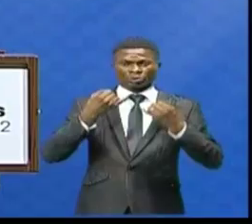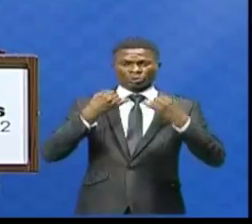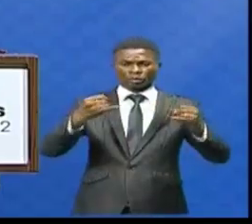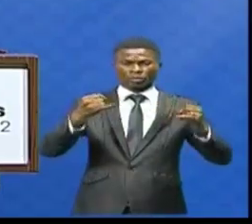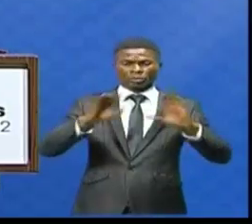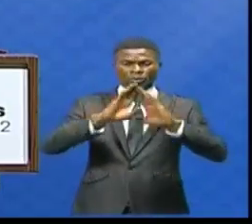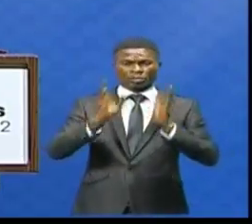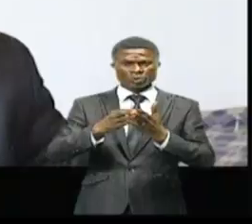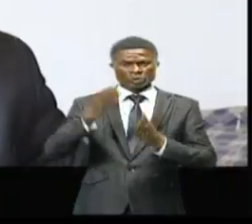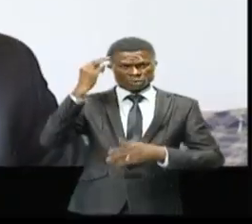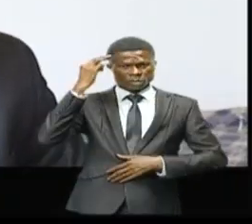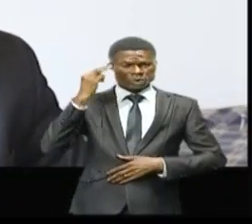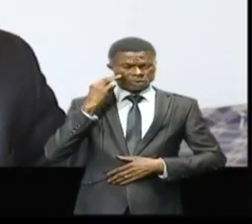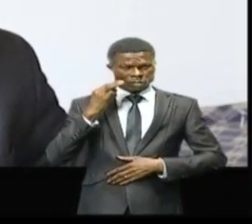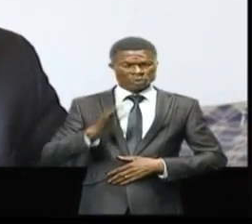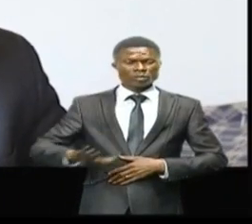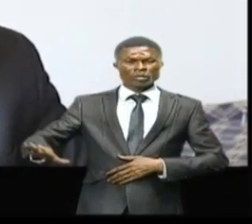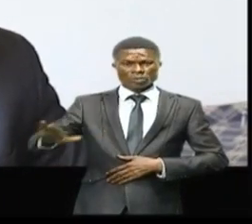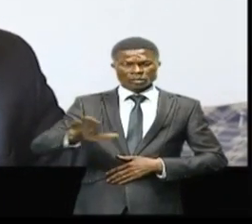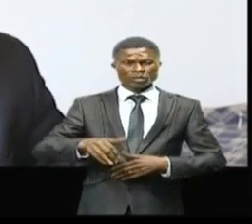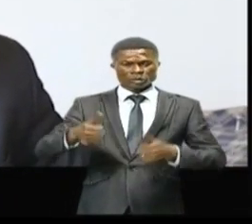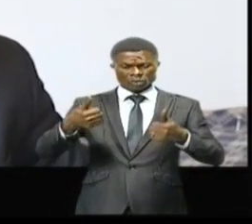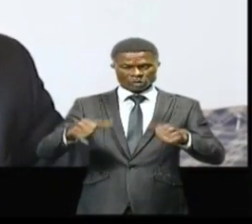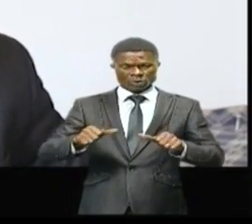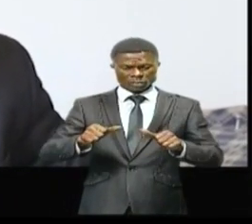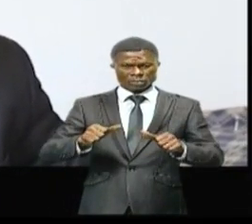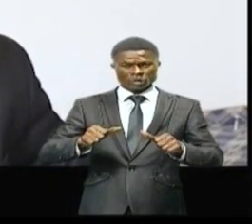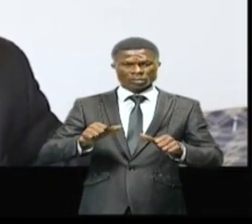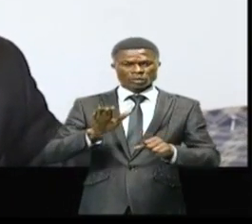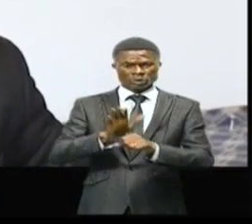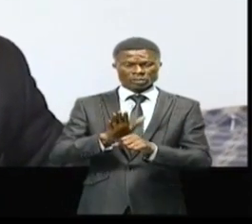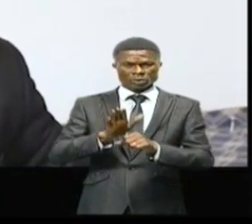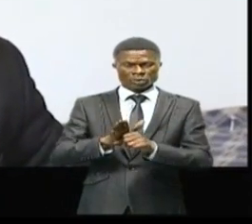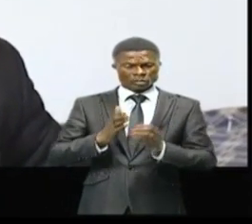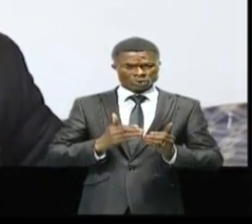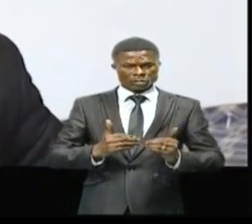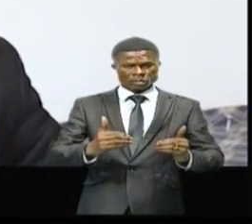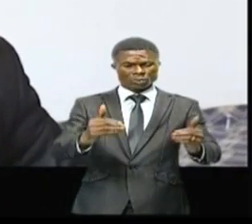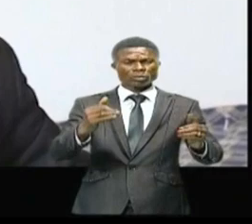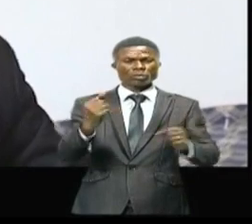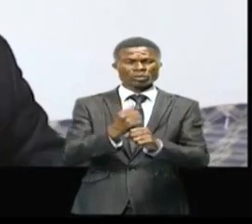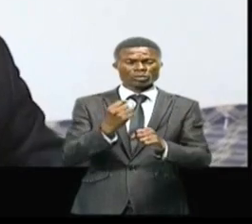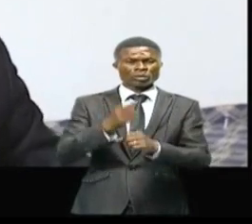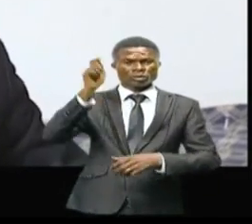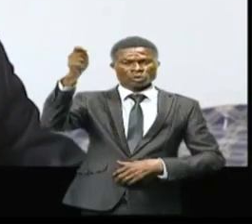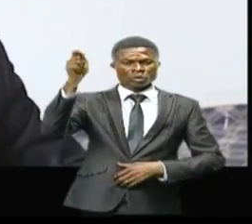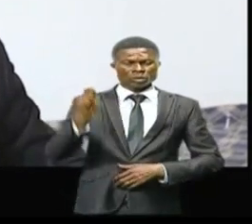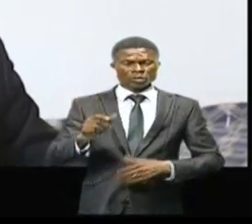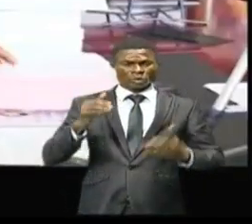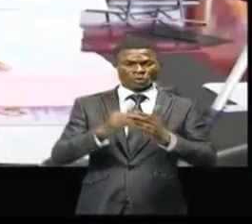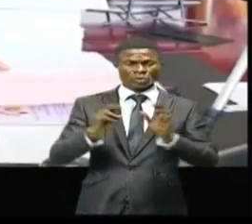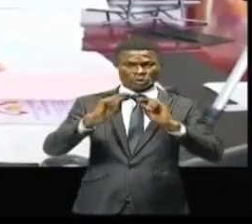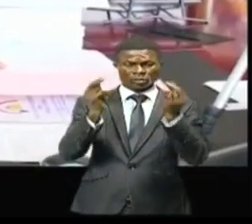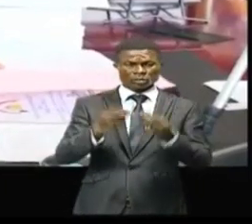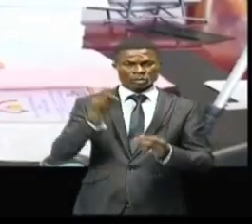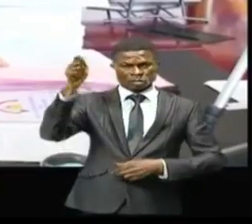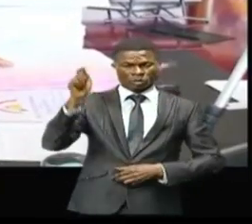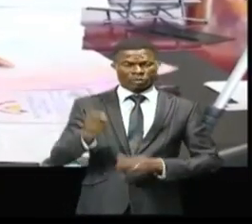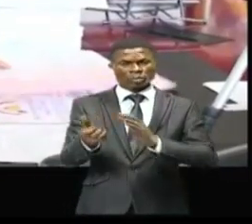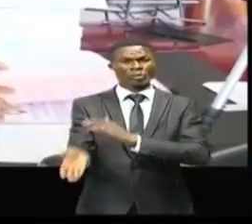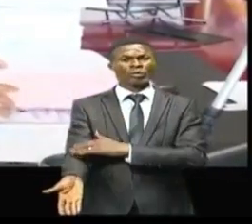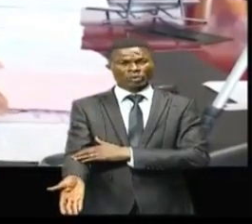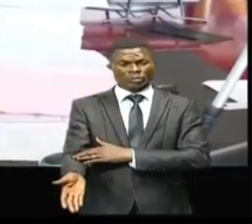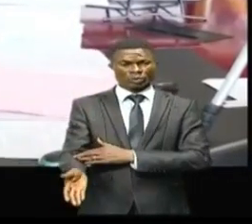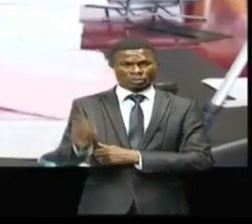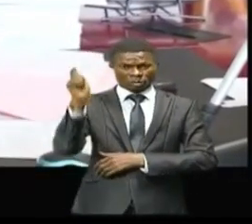les conseils de l'état du territoire qui reste dominé par la poursuite des opérations militaires contre les groupes armés et